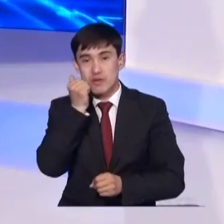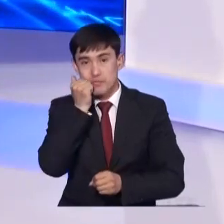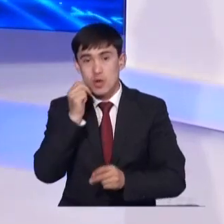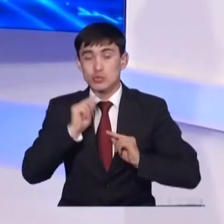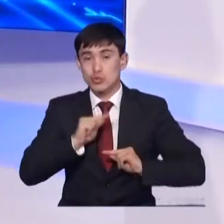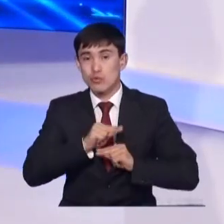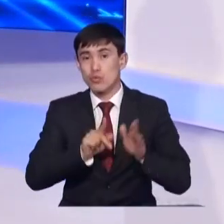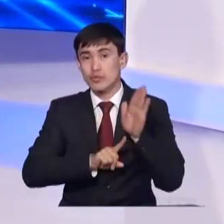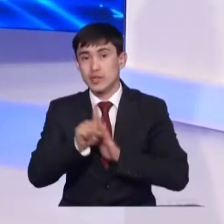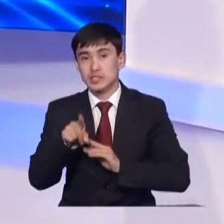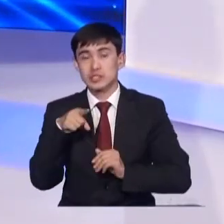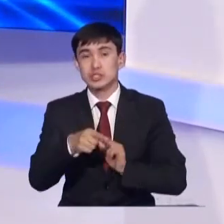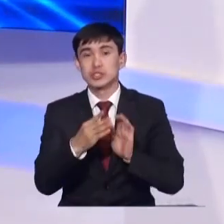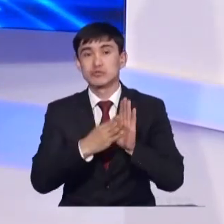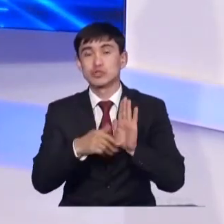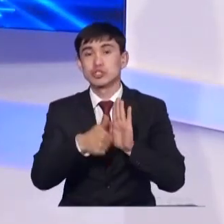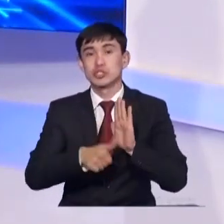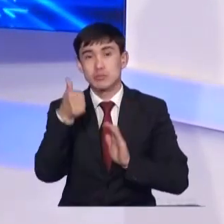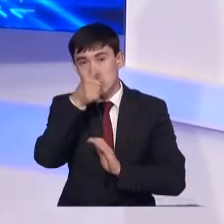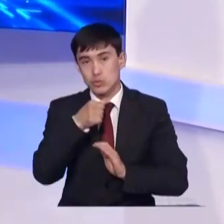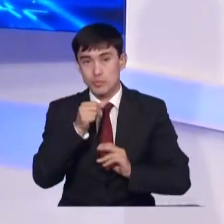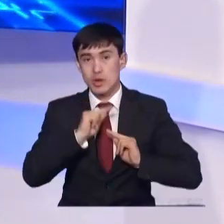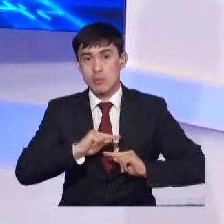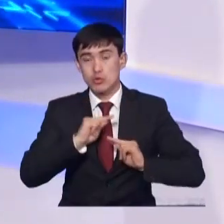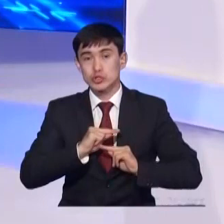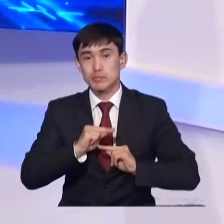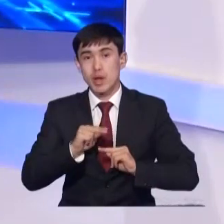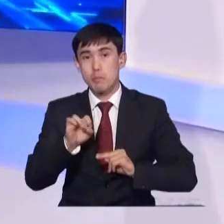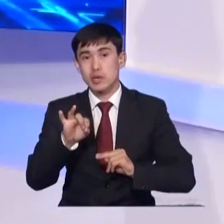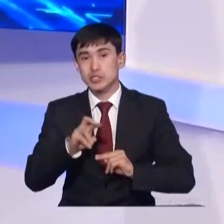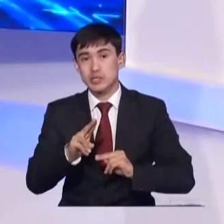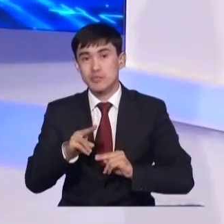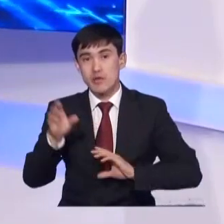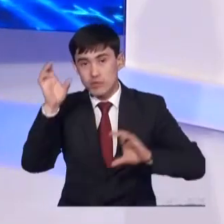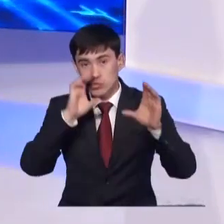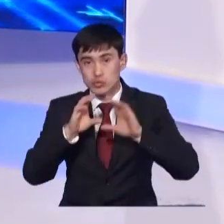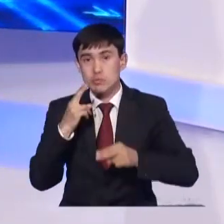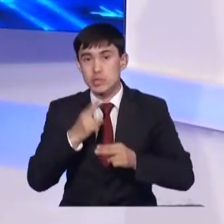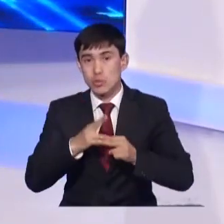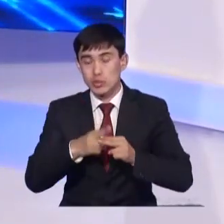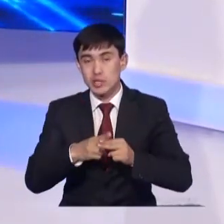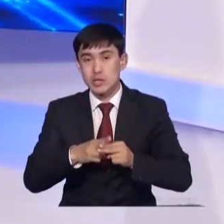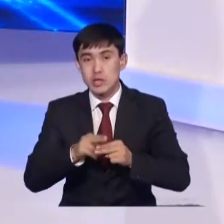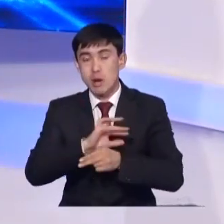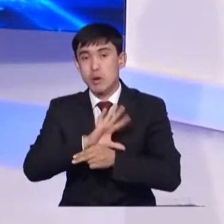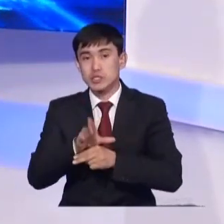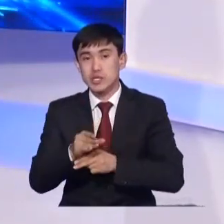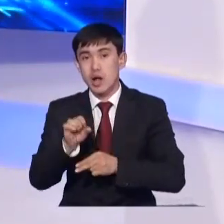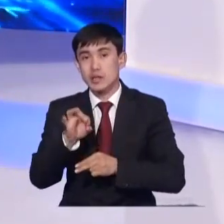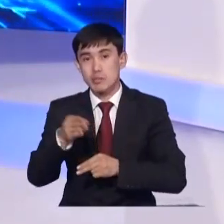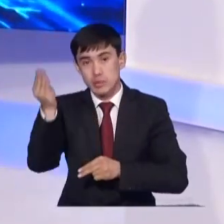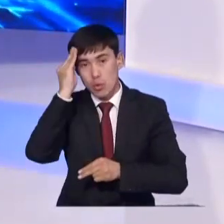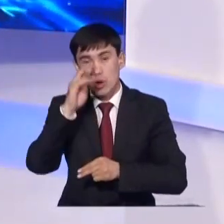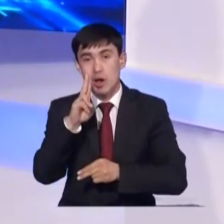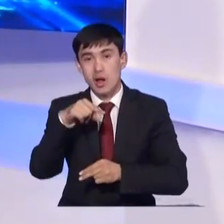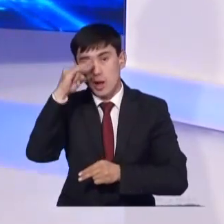трудовую деятельность начал в 1960 году рабочим аппаратчика в институте металлургии и обогащения Академии Наук